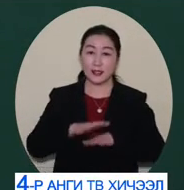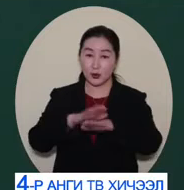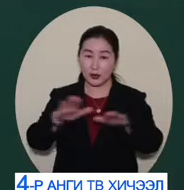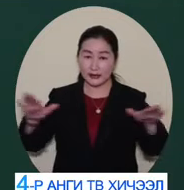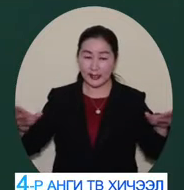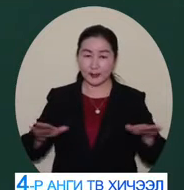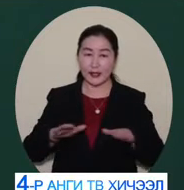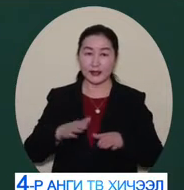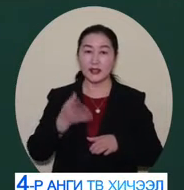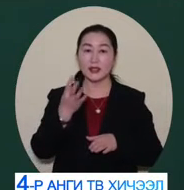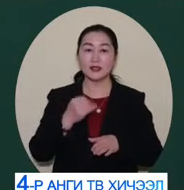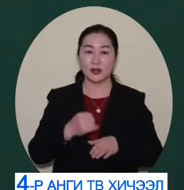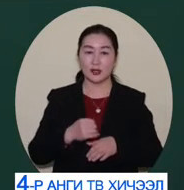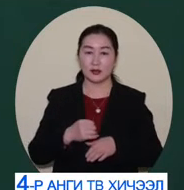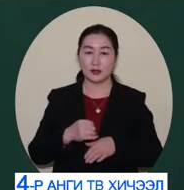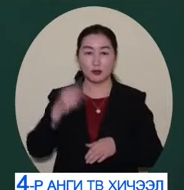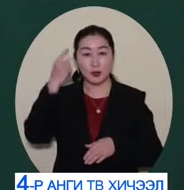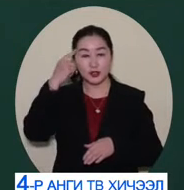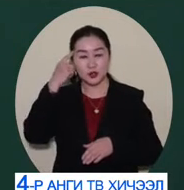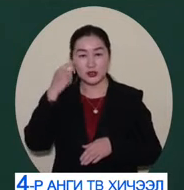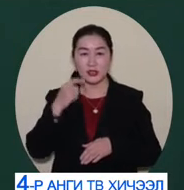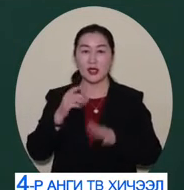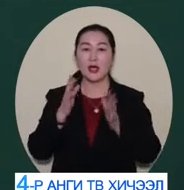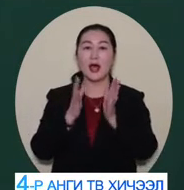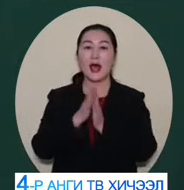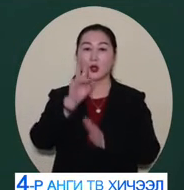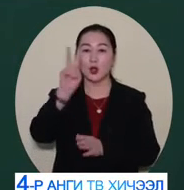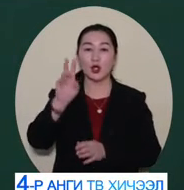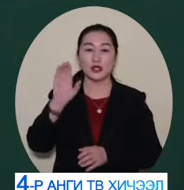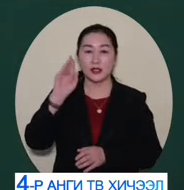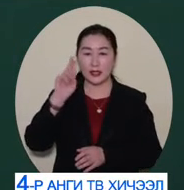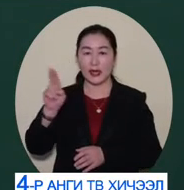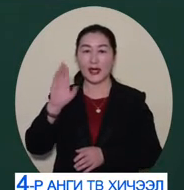За тэгвэл талбай маань 12 квадрат сантиметр болчихно тийм ээ.